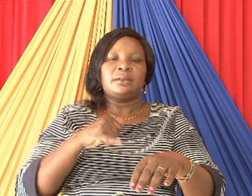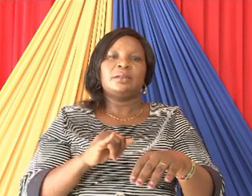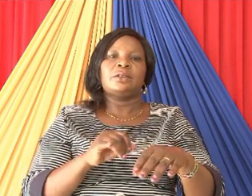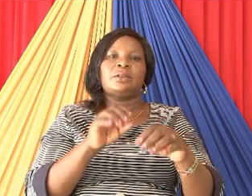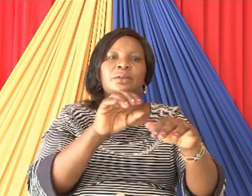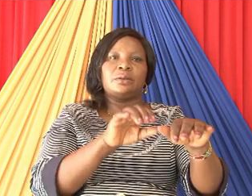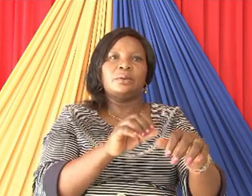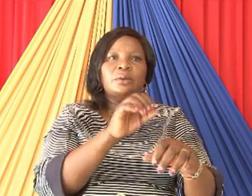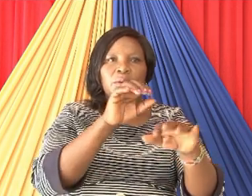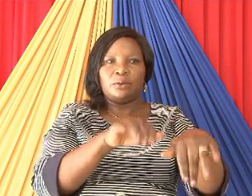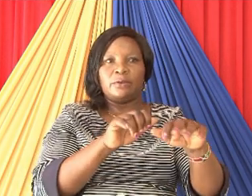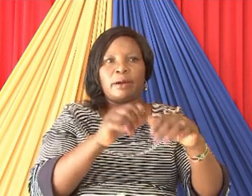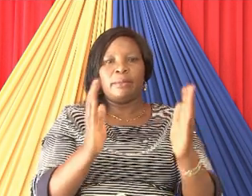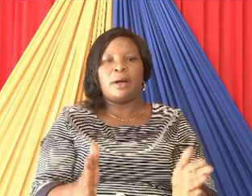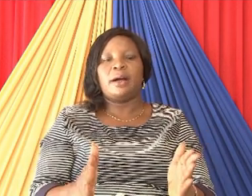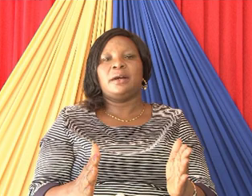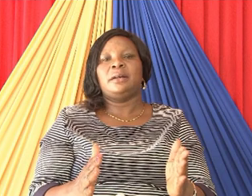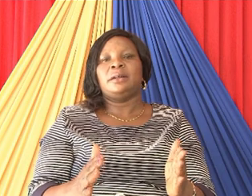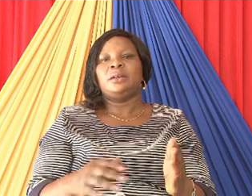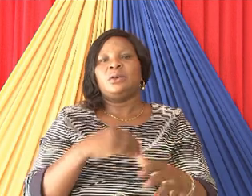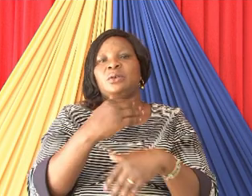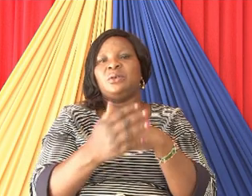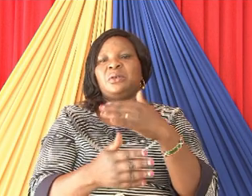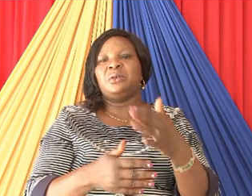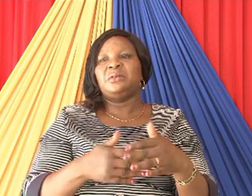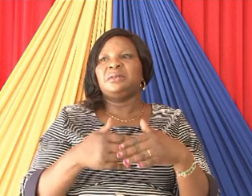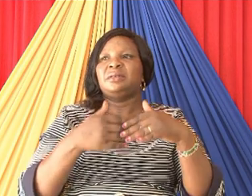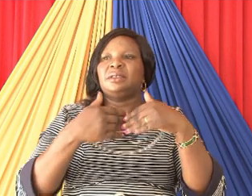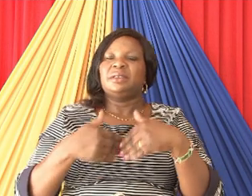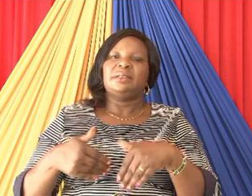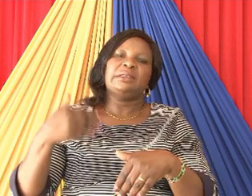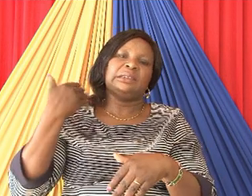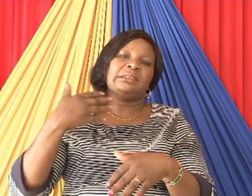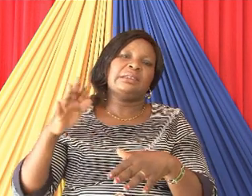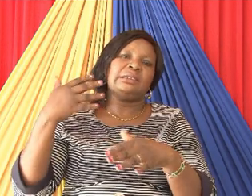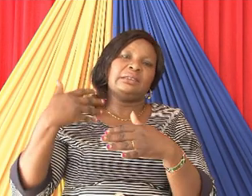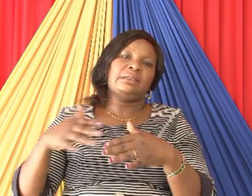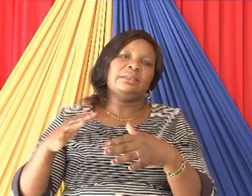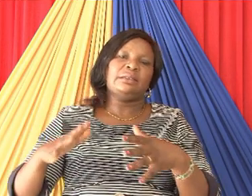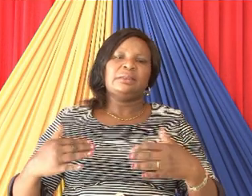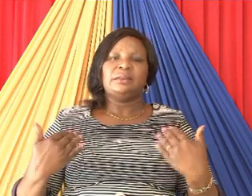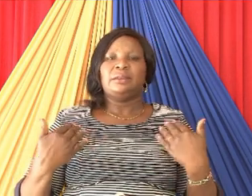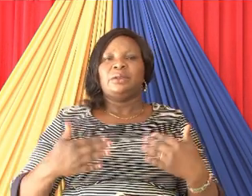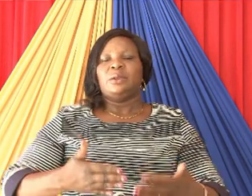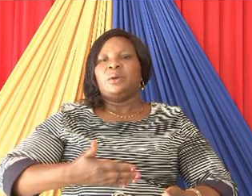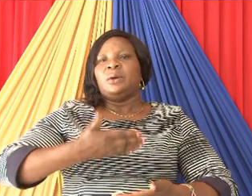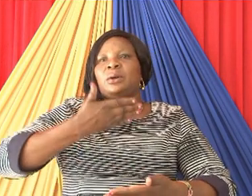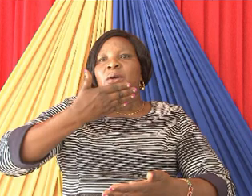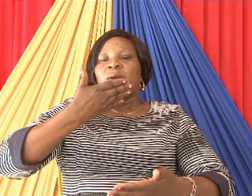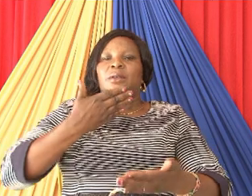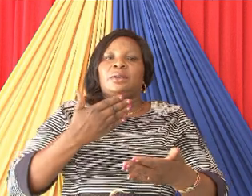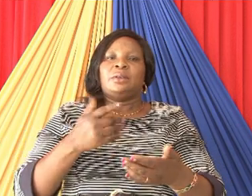frustrations ambazo zinaweza kutufanya tuachilie kazi zetu. Na tunajua hata katika nchi